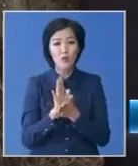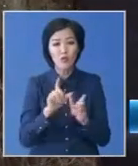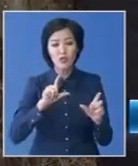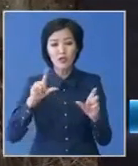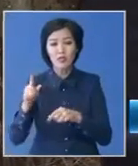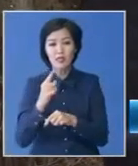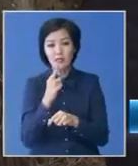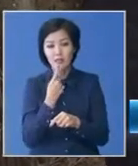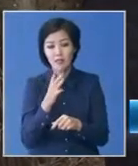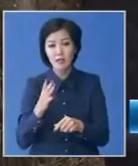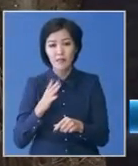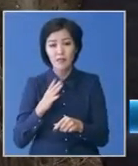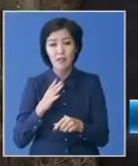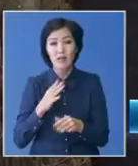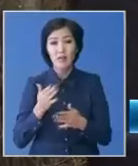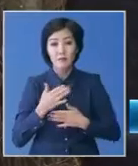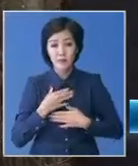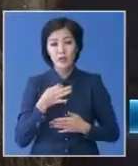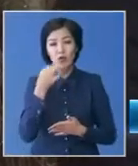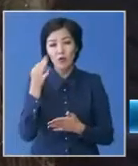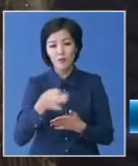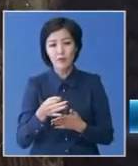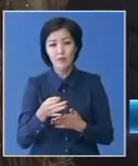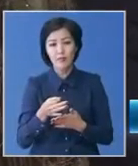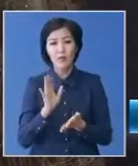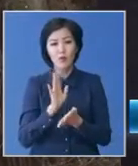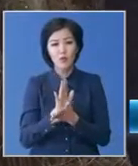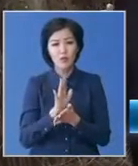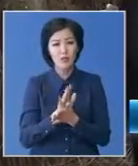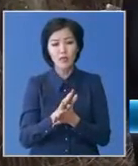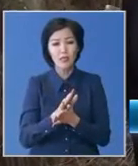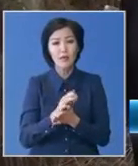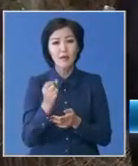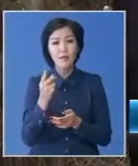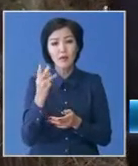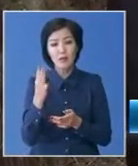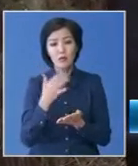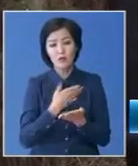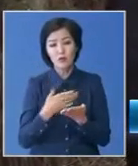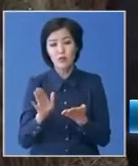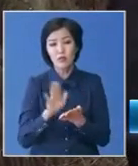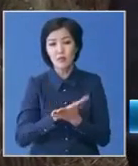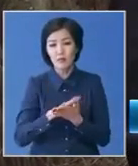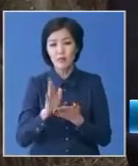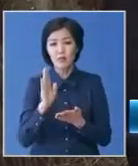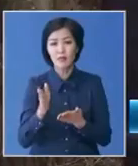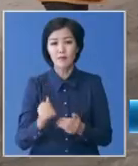қиындап кетті. Бұған біз жауаптымыз. Қоқысты бұлай қалдырмаймыз. Бірер күнде барлығын шығарып